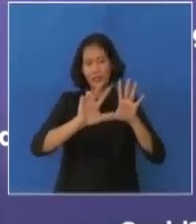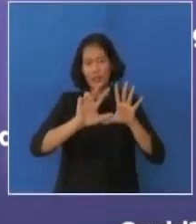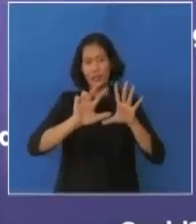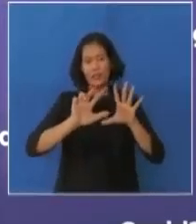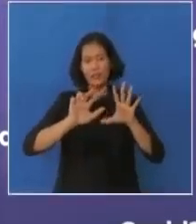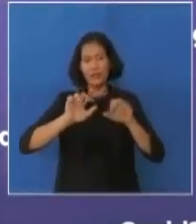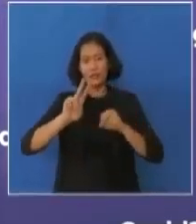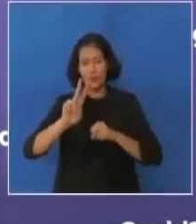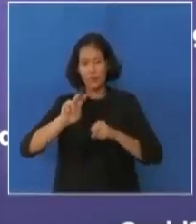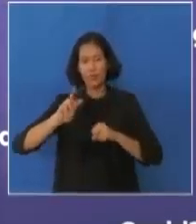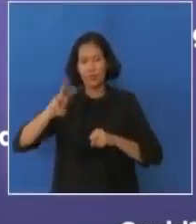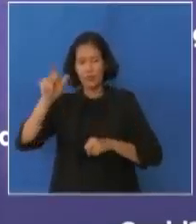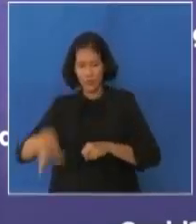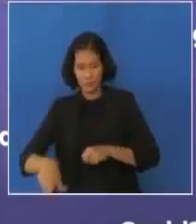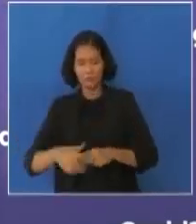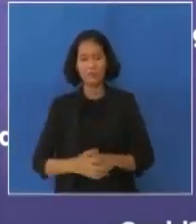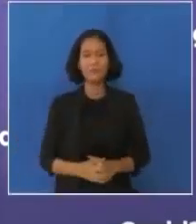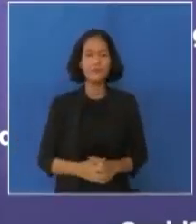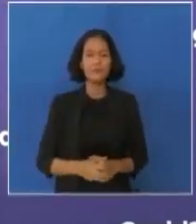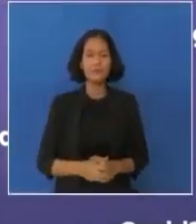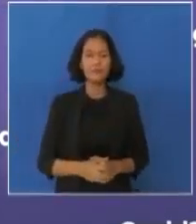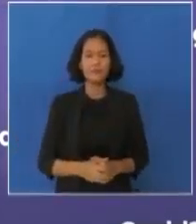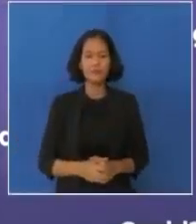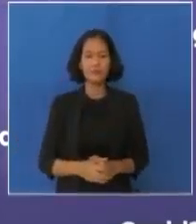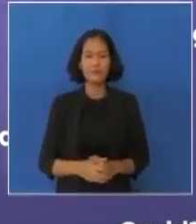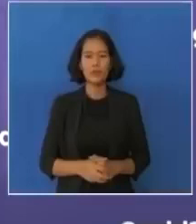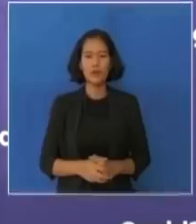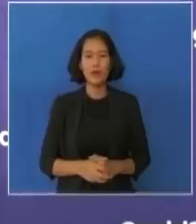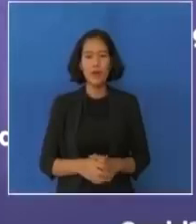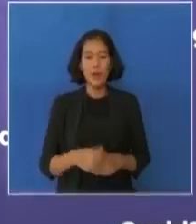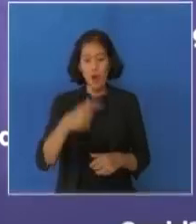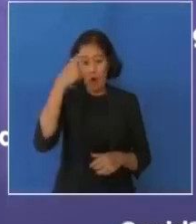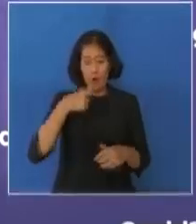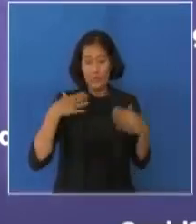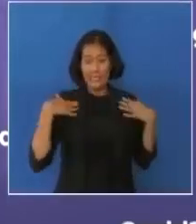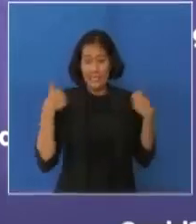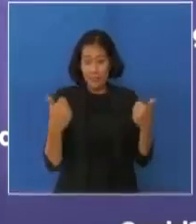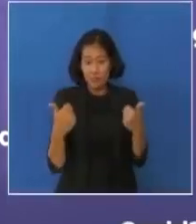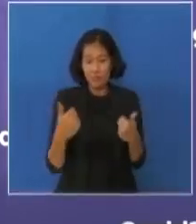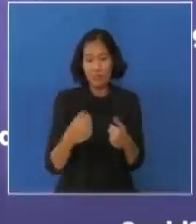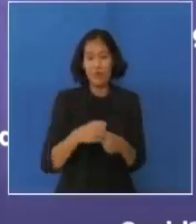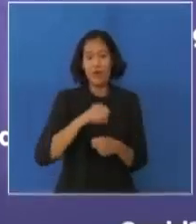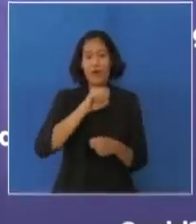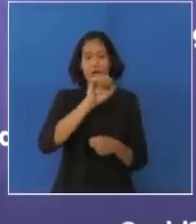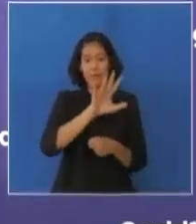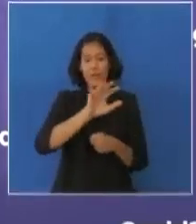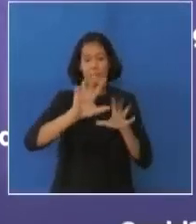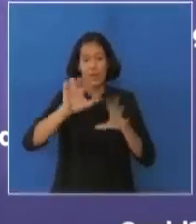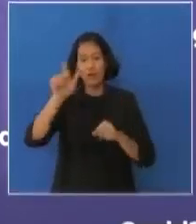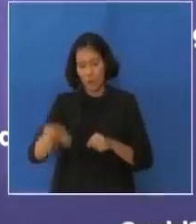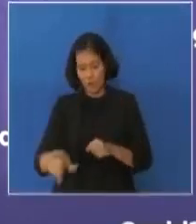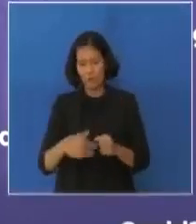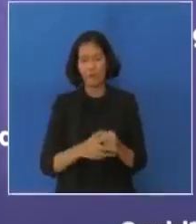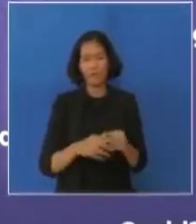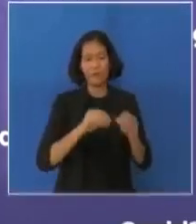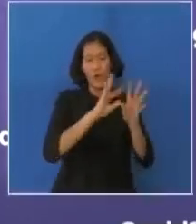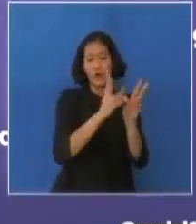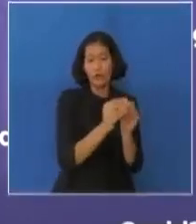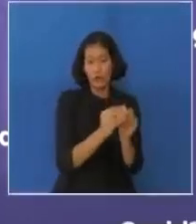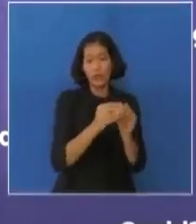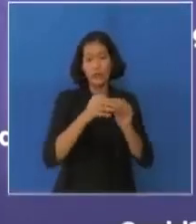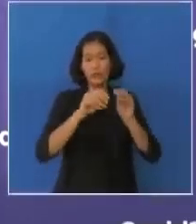5923 Pak Feb hai pasien sembuh ada 59 pasien sehingga total